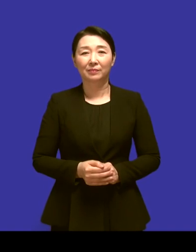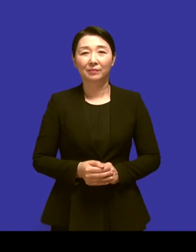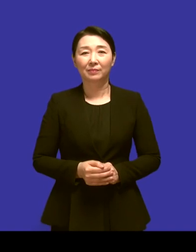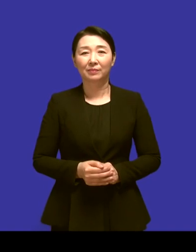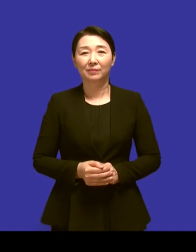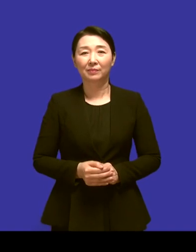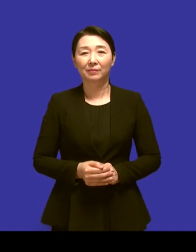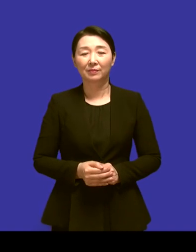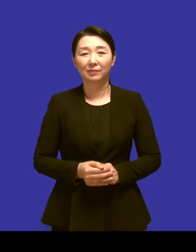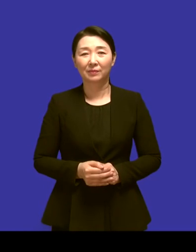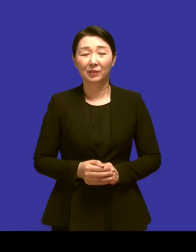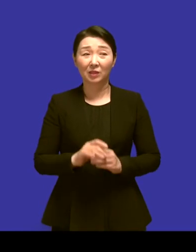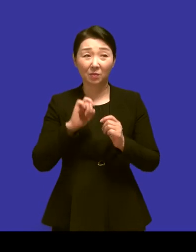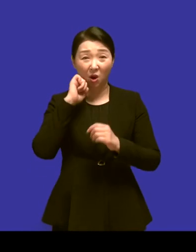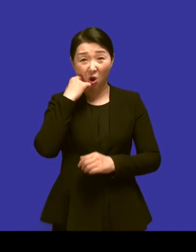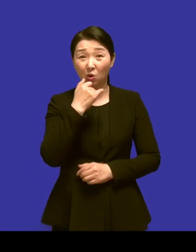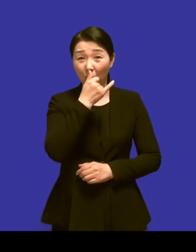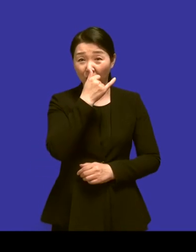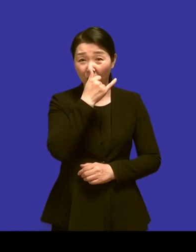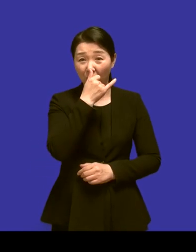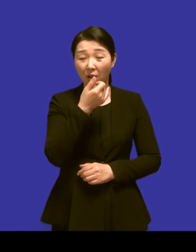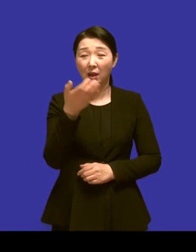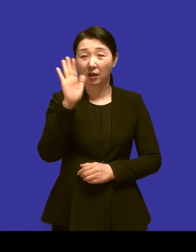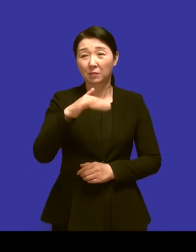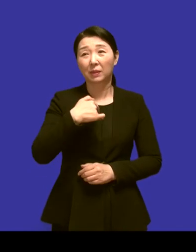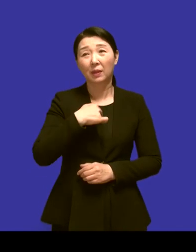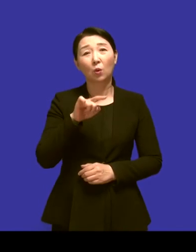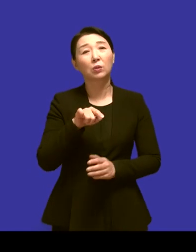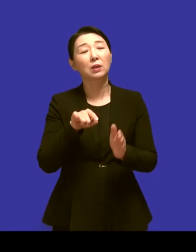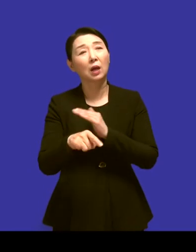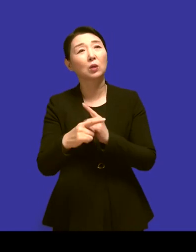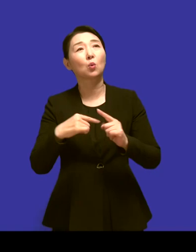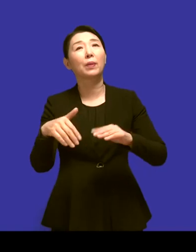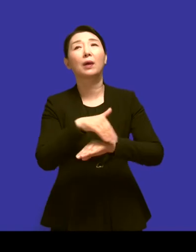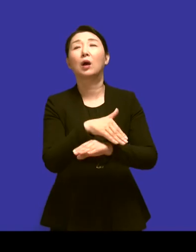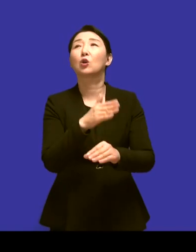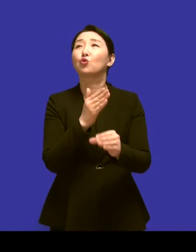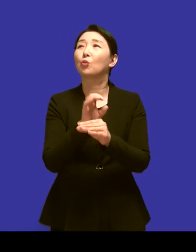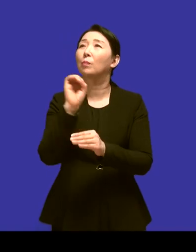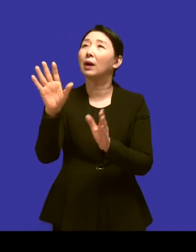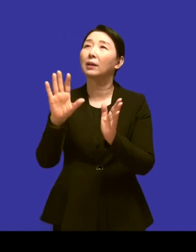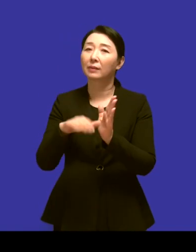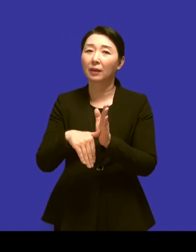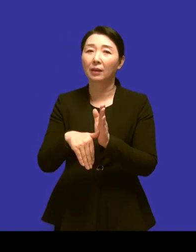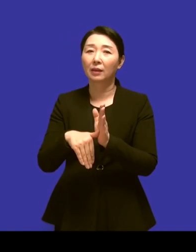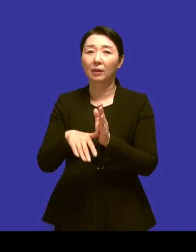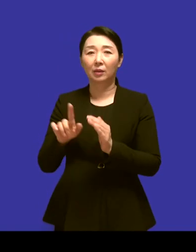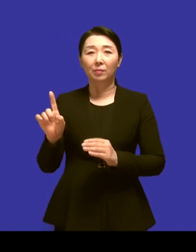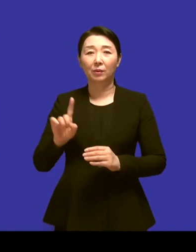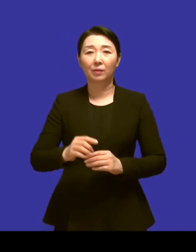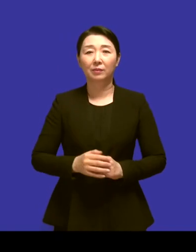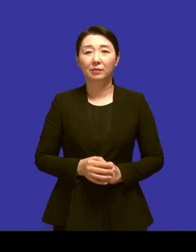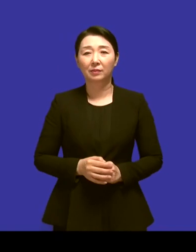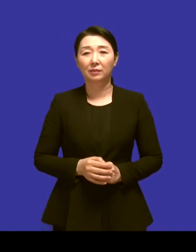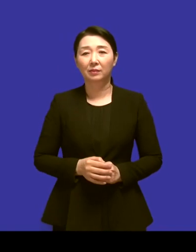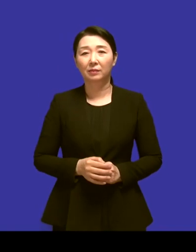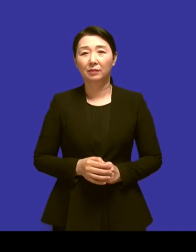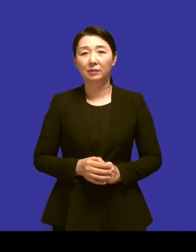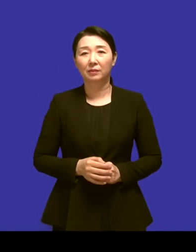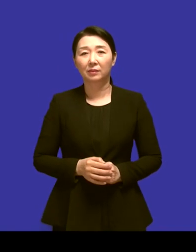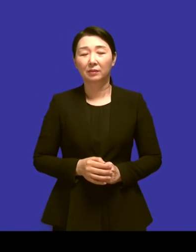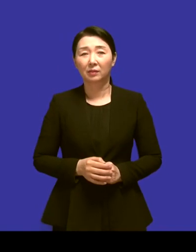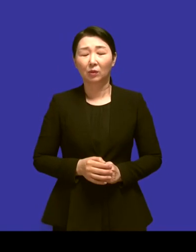개인적으로는. 근데 이제 뭔가 어려워하기도 하고 친구들이 나 어디 가서 교회 다녀 라고 얘기를 하면은 뭔가 그렇게